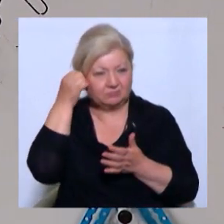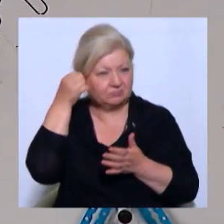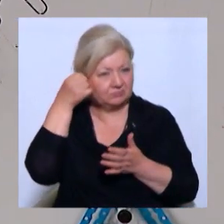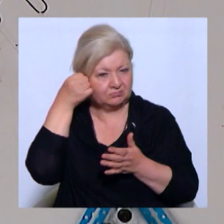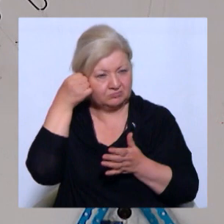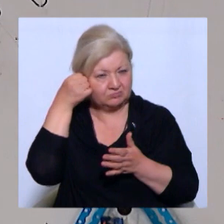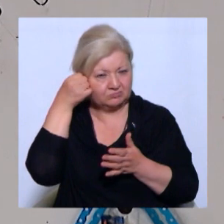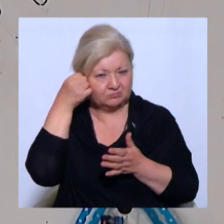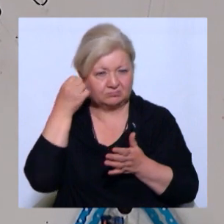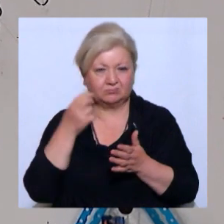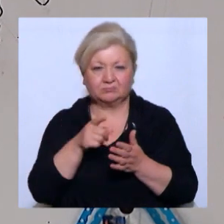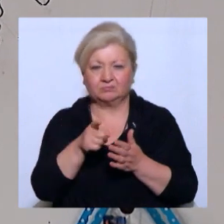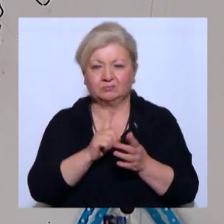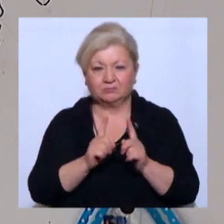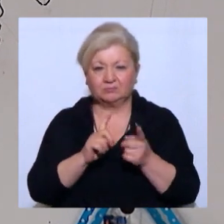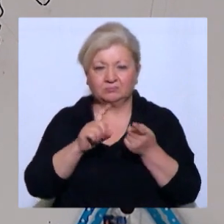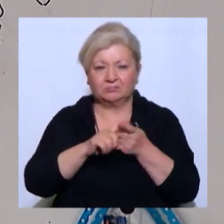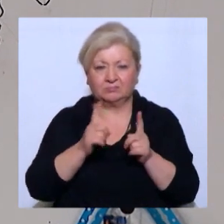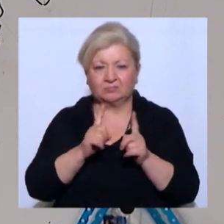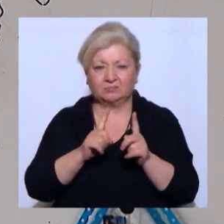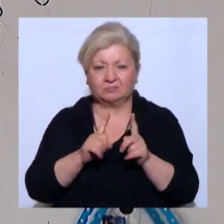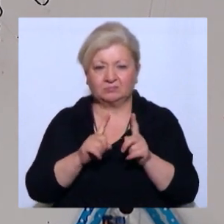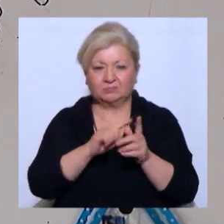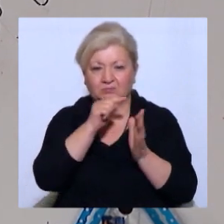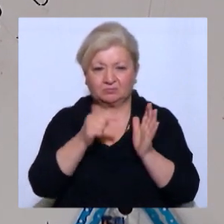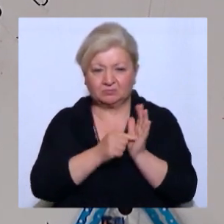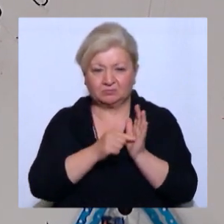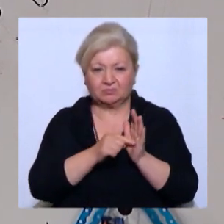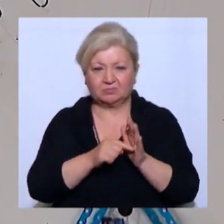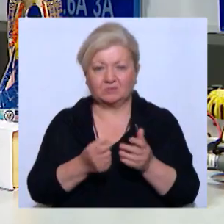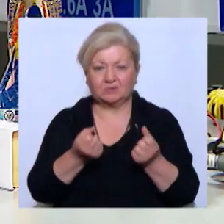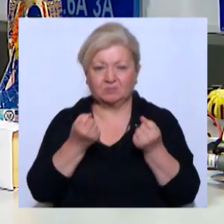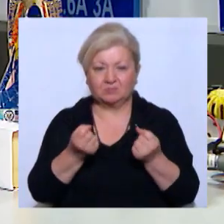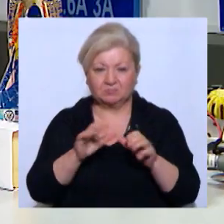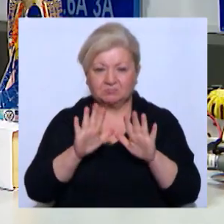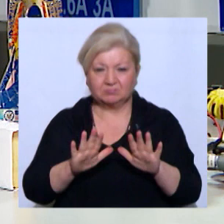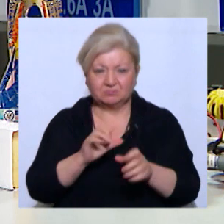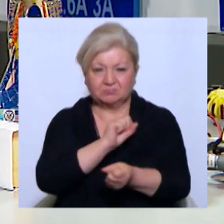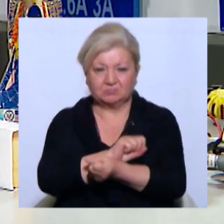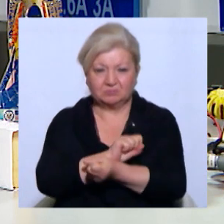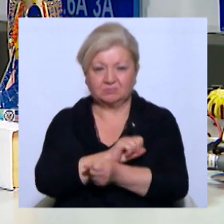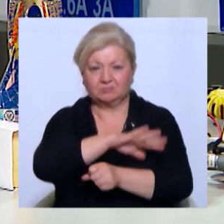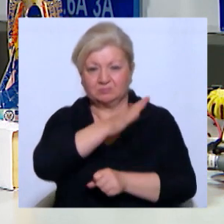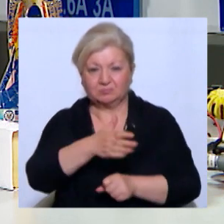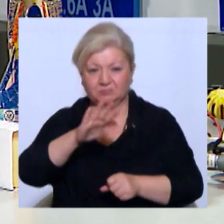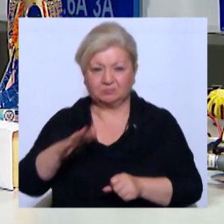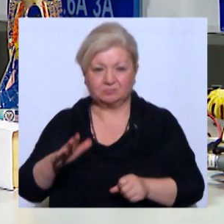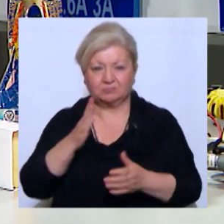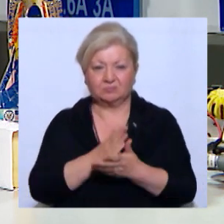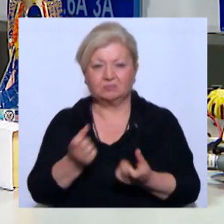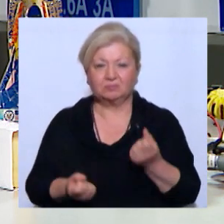ესეთი საკითხი, რასაც ეწოდება მდგარი ტალღა. მდგარი ტალღა წარმოიშვება, როდესაც